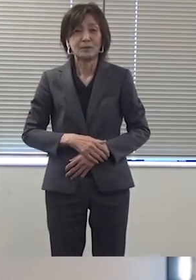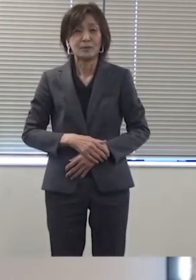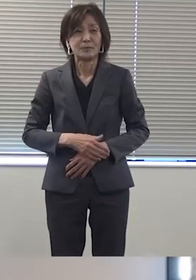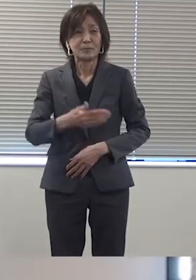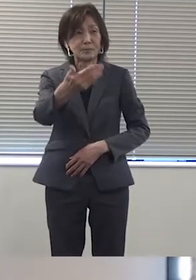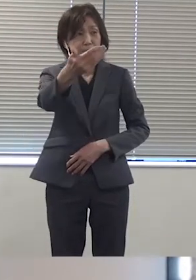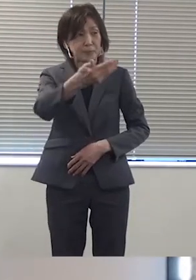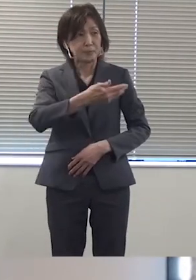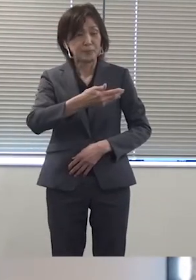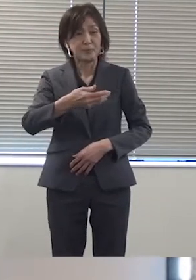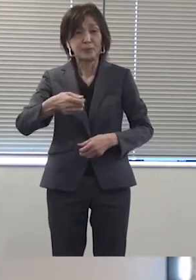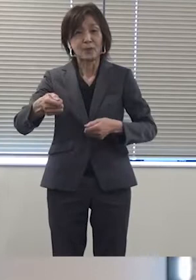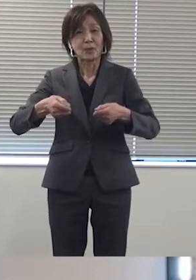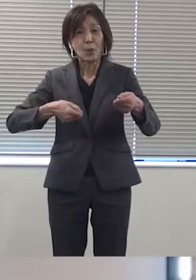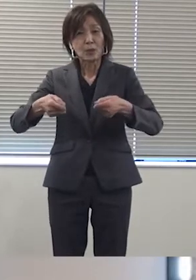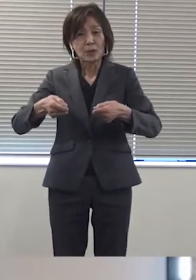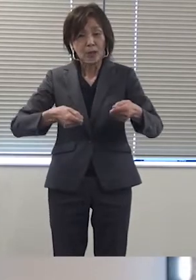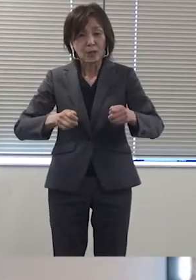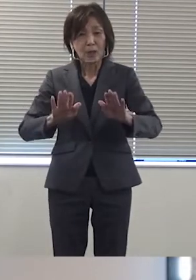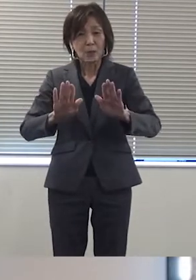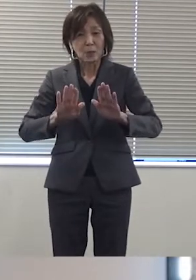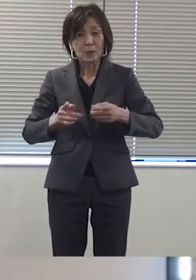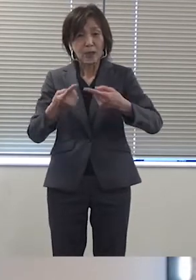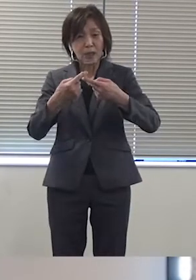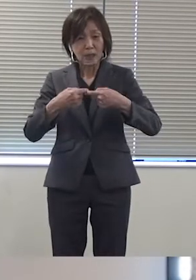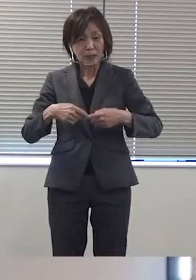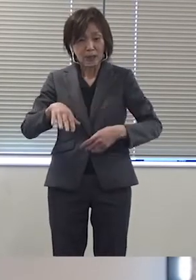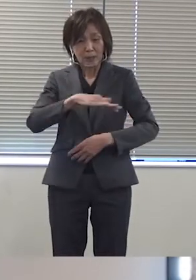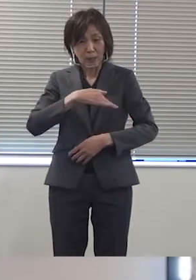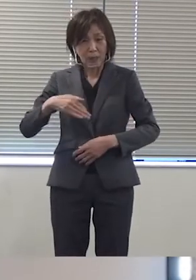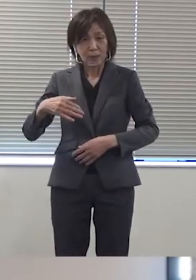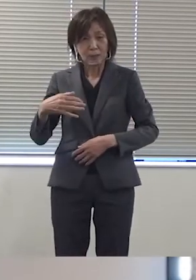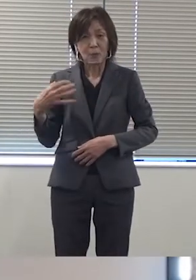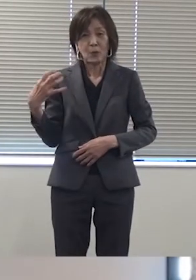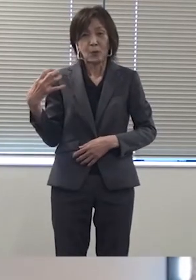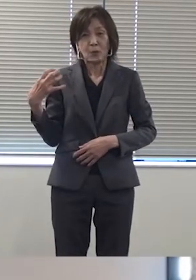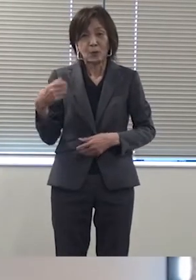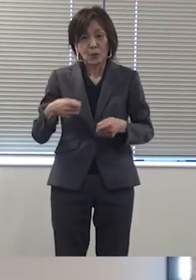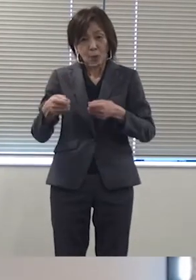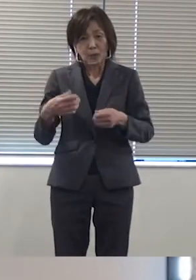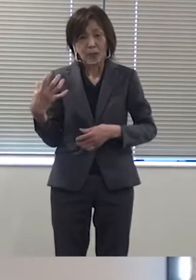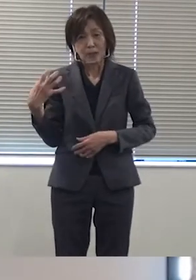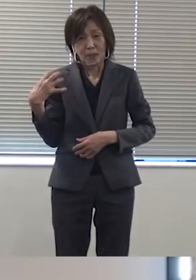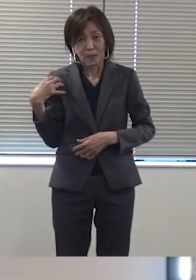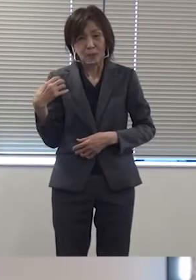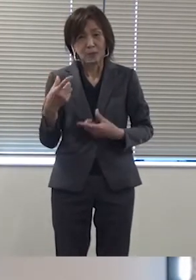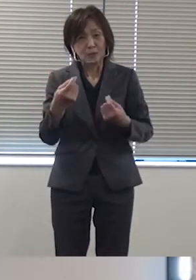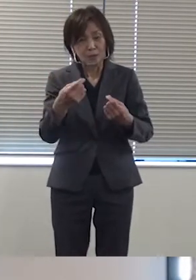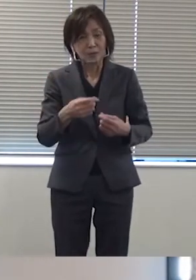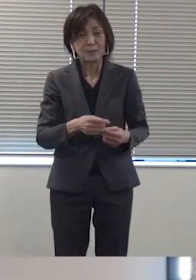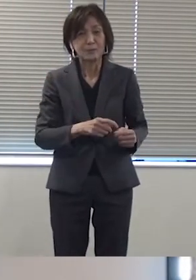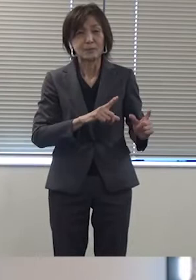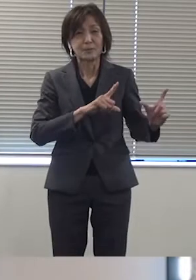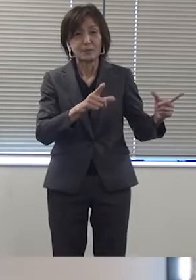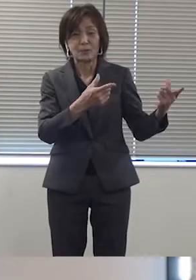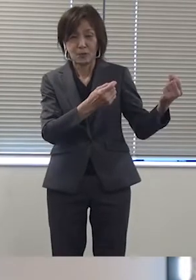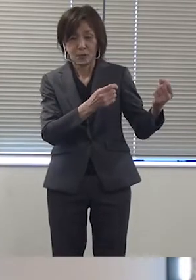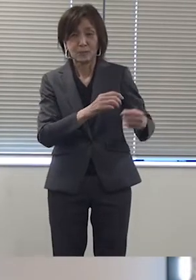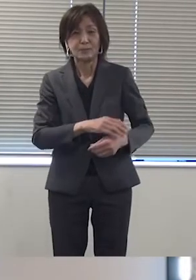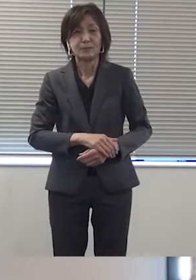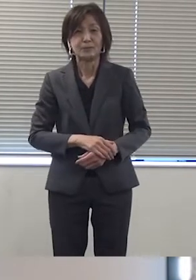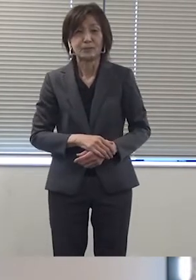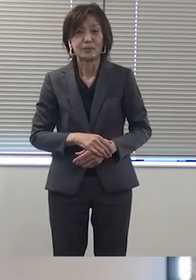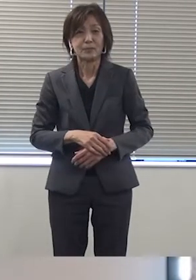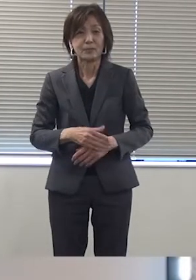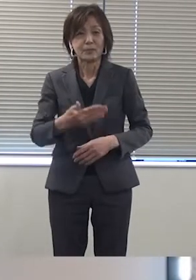初は人命救助というのがありましたけれども、まあ、長期浸水、 に、まあ、対応する人材をまず求めるという理